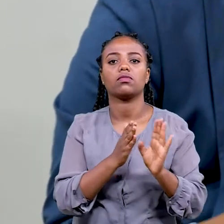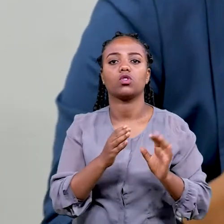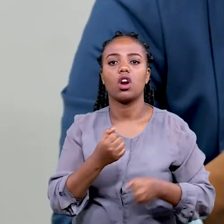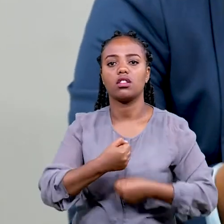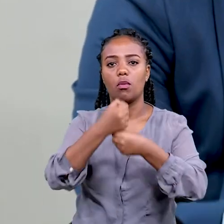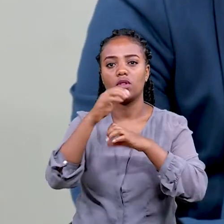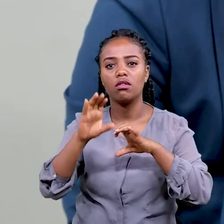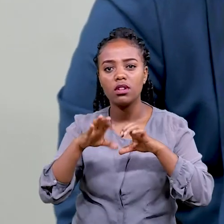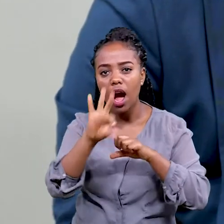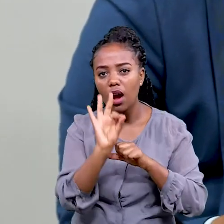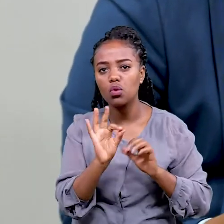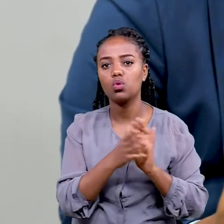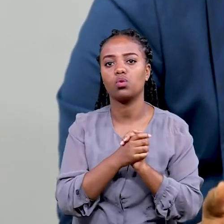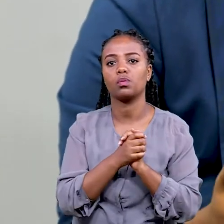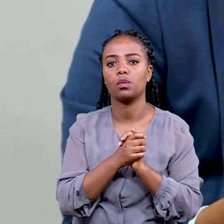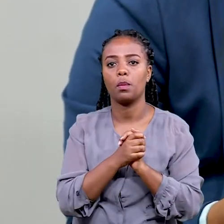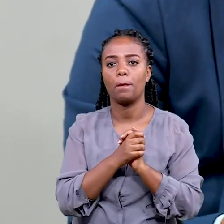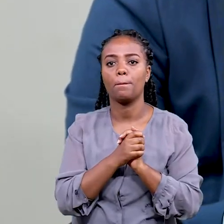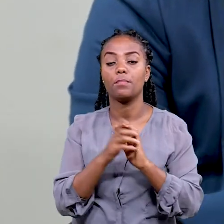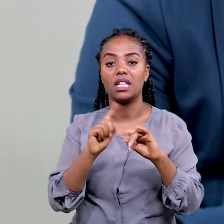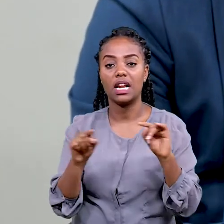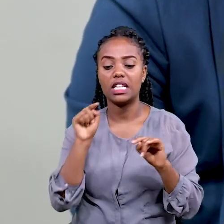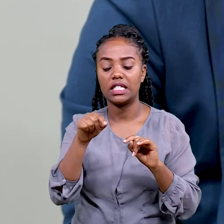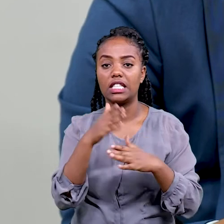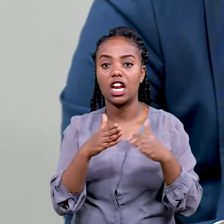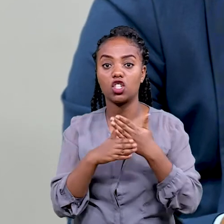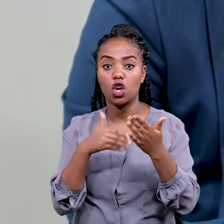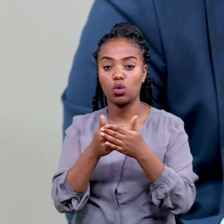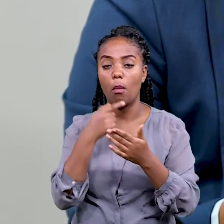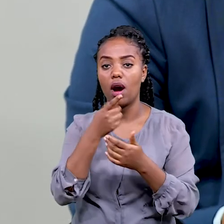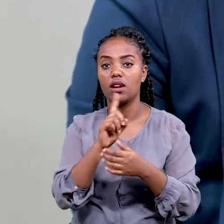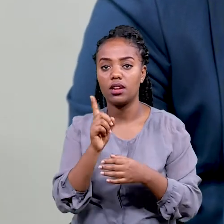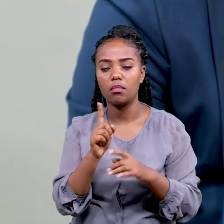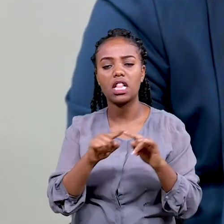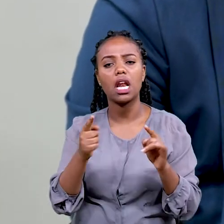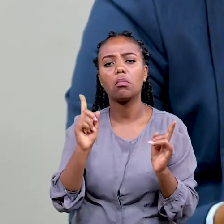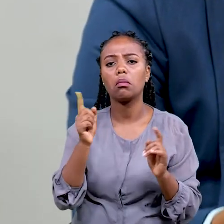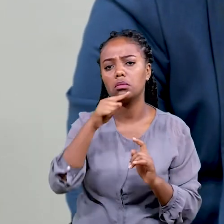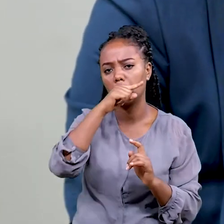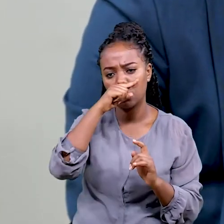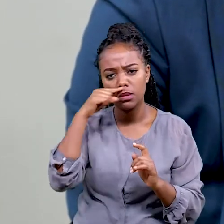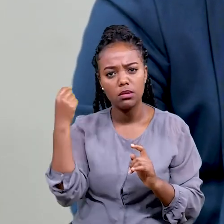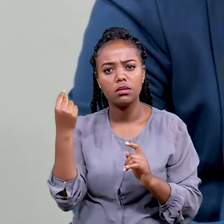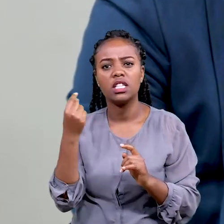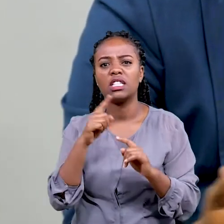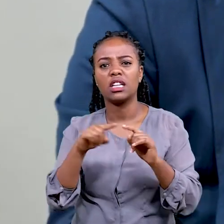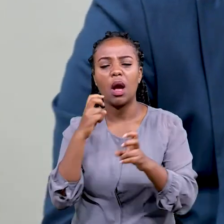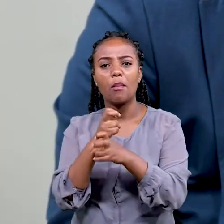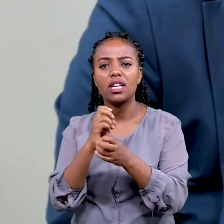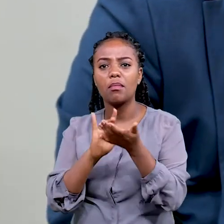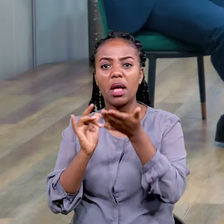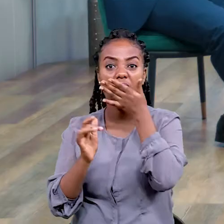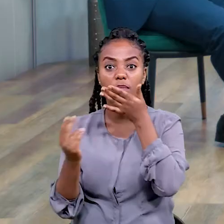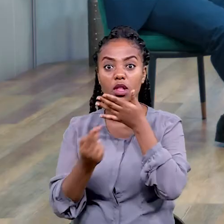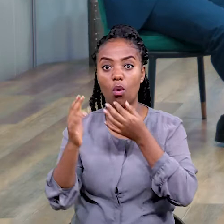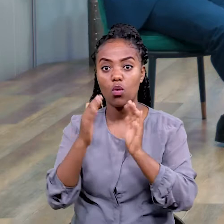እንዲያገኙ በተለይ በእኛ ግን እዚህ ሌቭል ደርሷል ባልልም በተለይ ድራግ እንደዚህ አደገኛ መድኃኒቶች